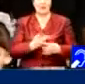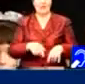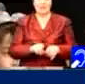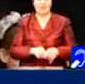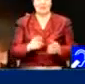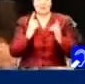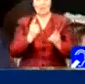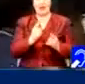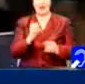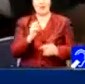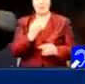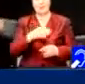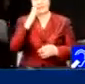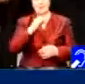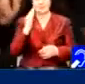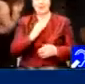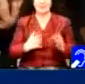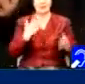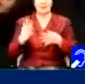Mari emoții au avut și părinții care și-au